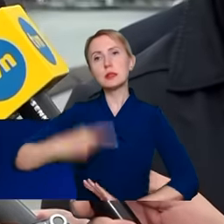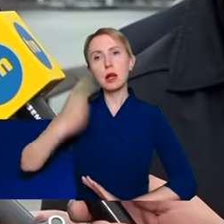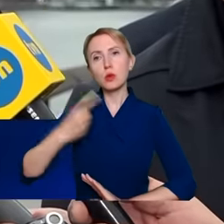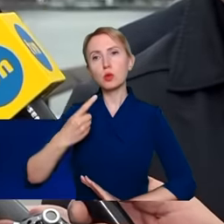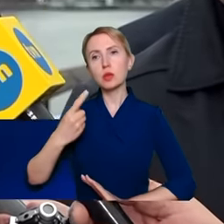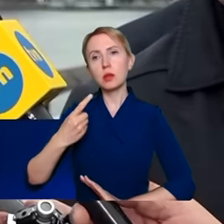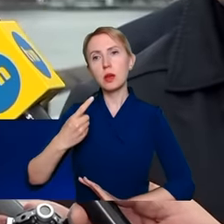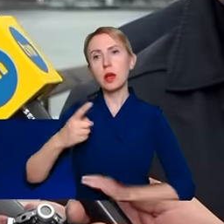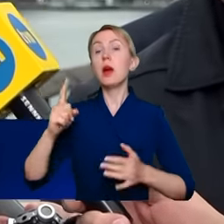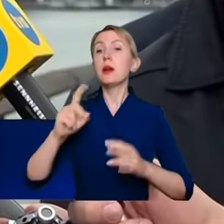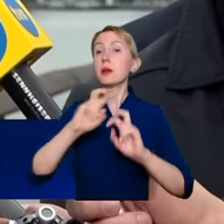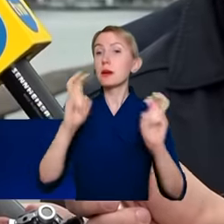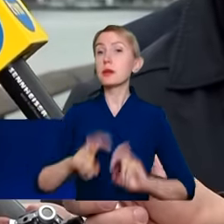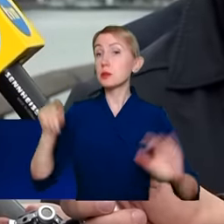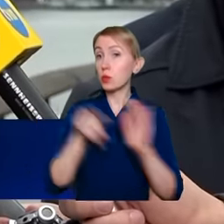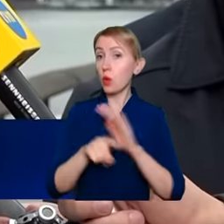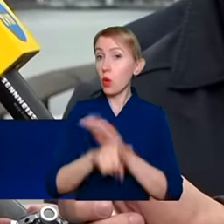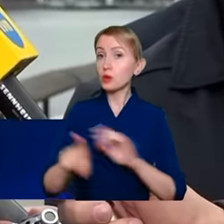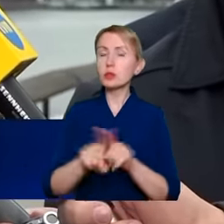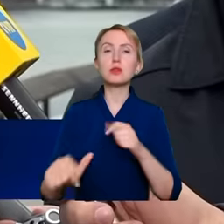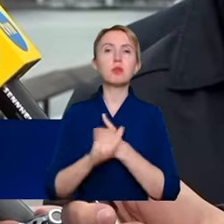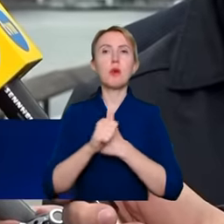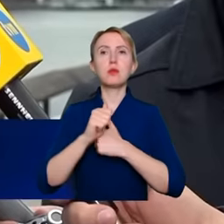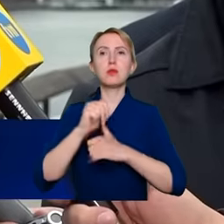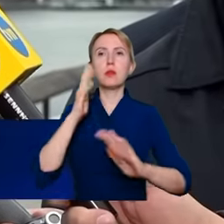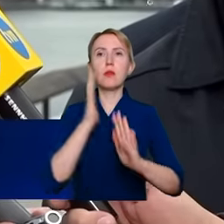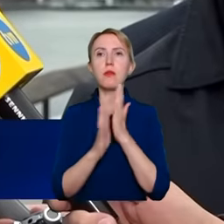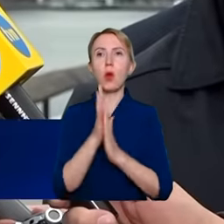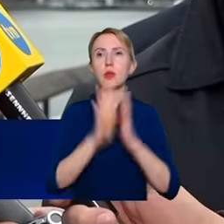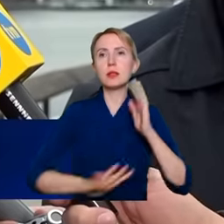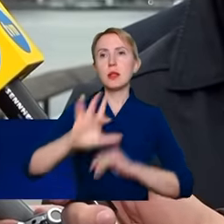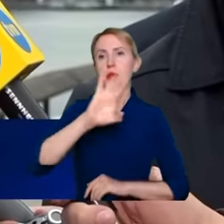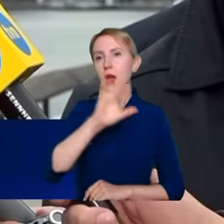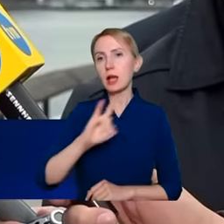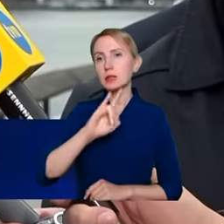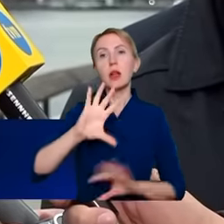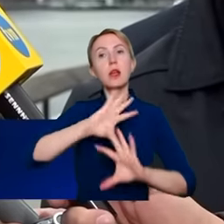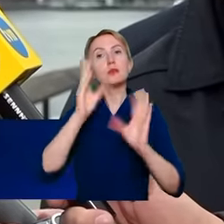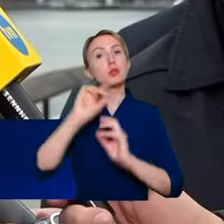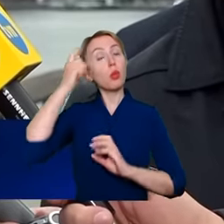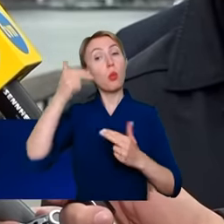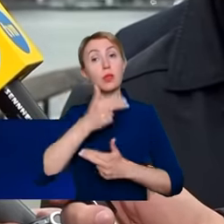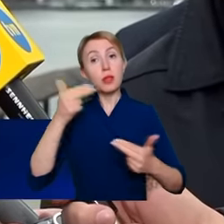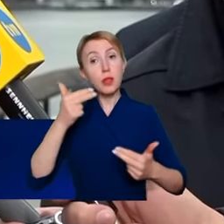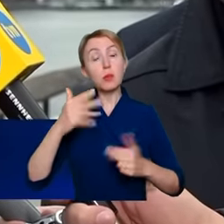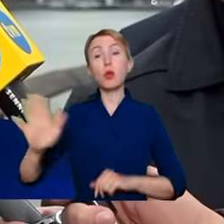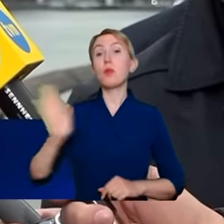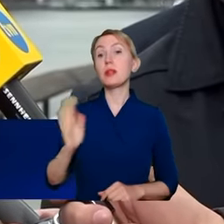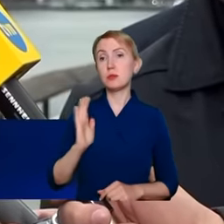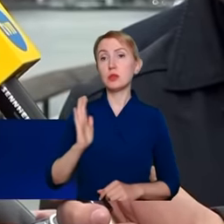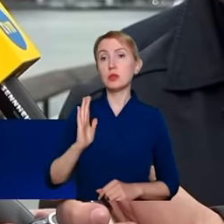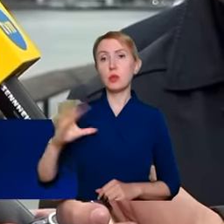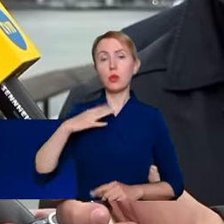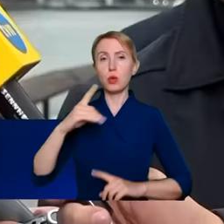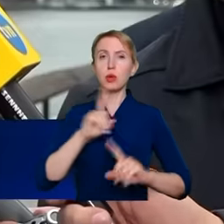kryzysem także uchodźczym w związku z wojną w Strefie Gazy. Wszystkie te najważniejsze, główne tematy związane z bezpieczeństwem omówiliśmy z